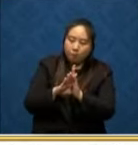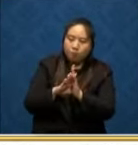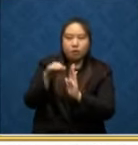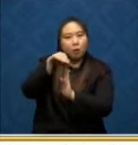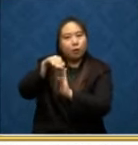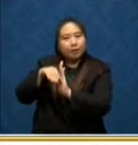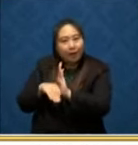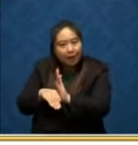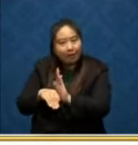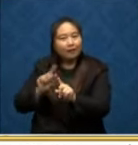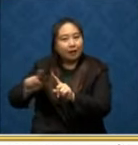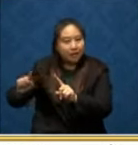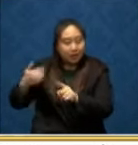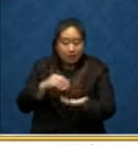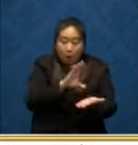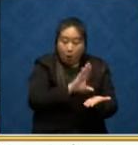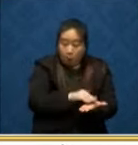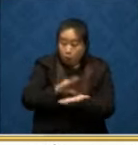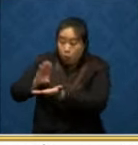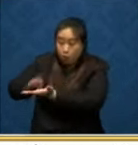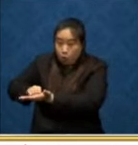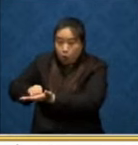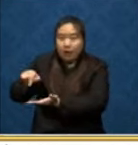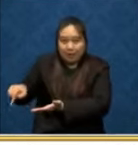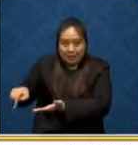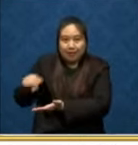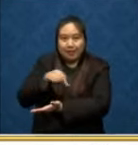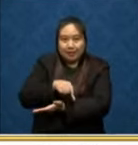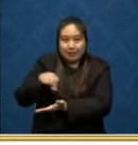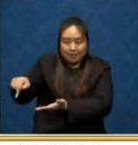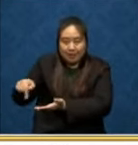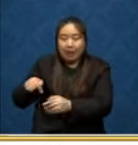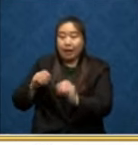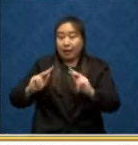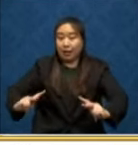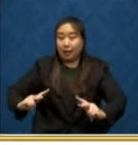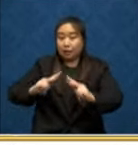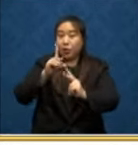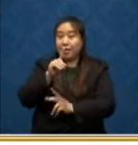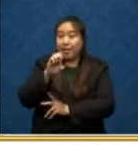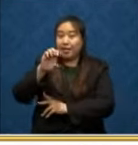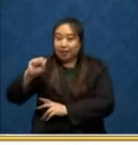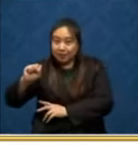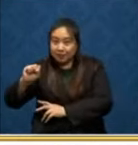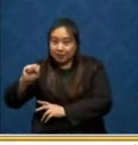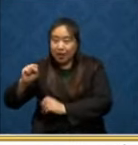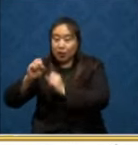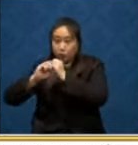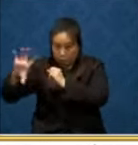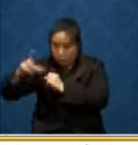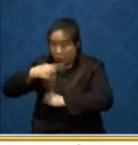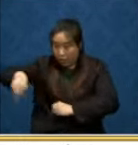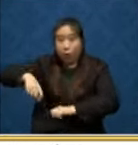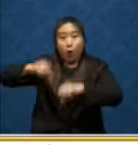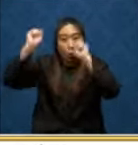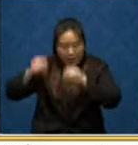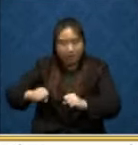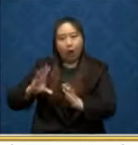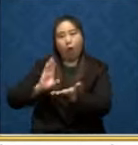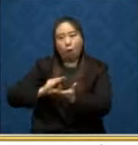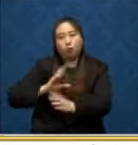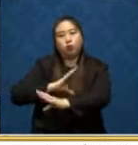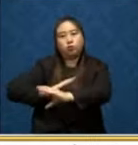หรือแลกเปลี่ยนข้อมูลที่กระทรวง desและสำนักงานกทสทชเห็นชอบร่วมกันนะครับ